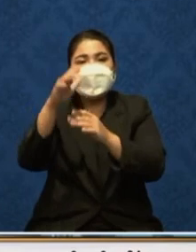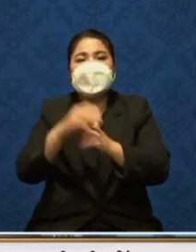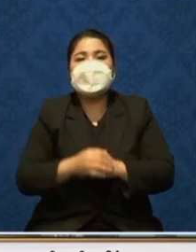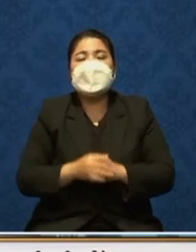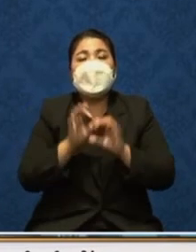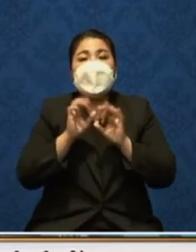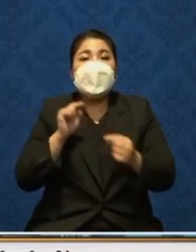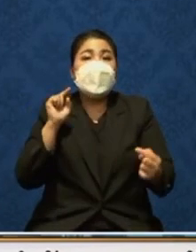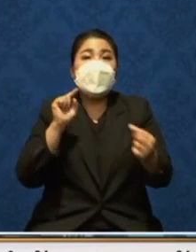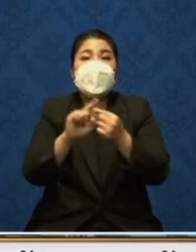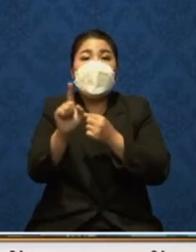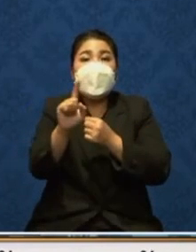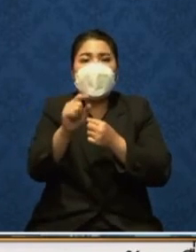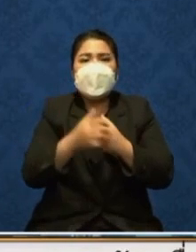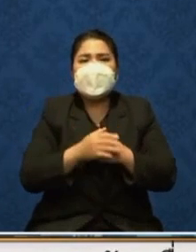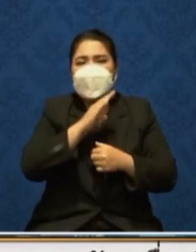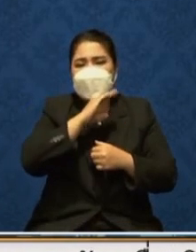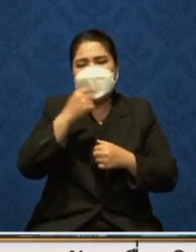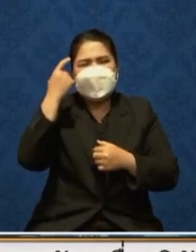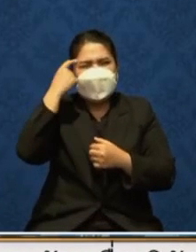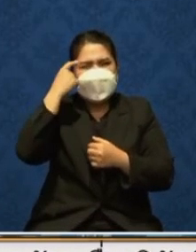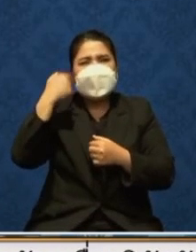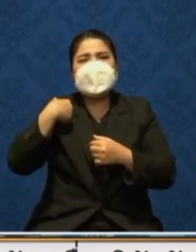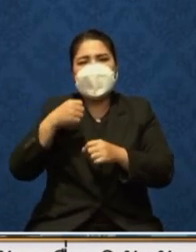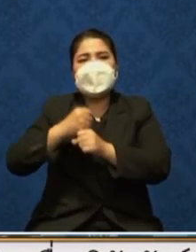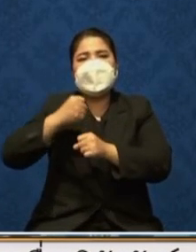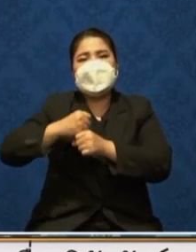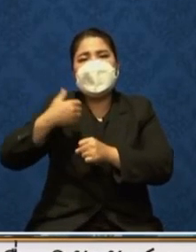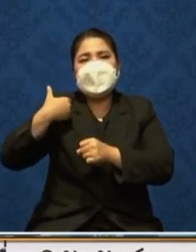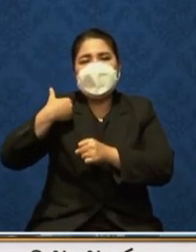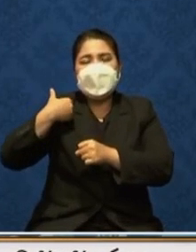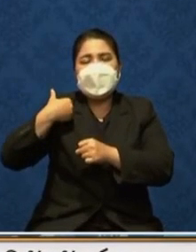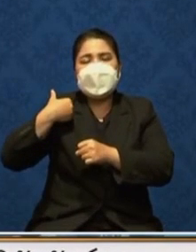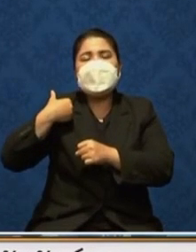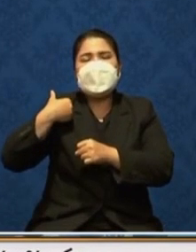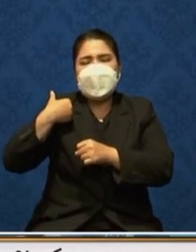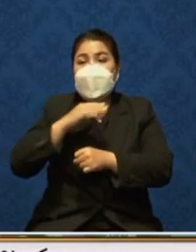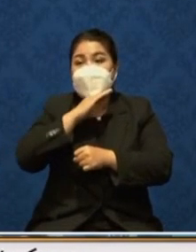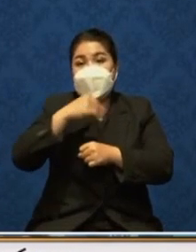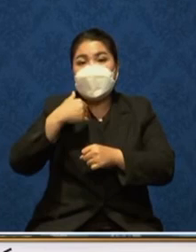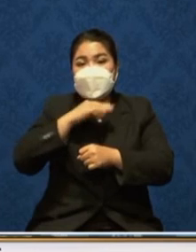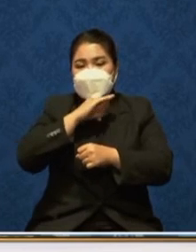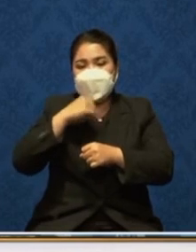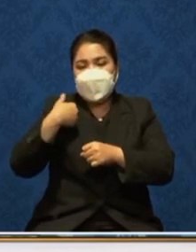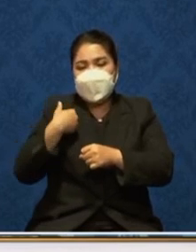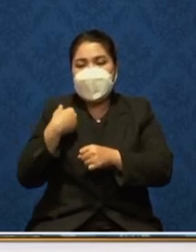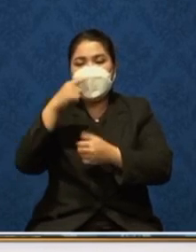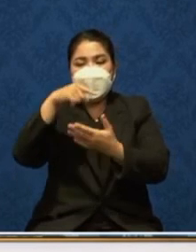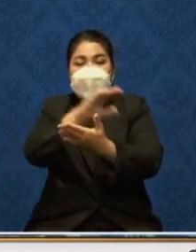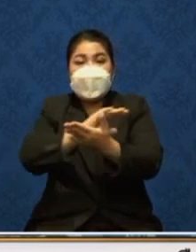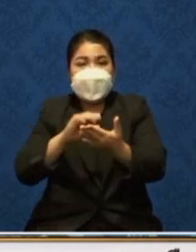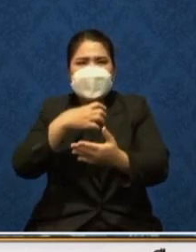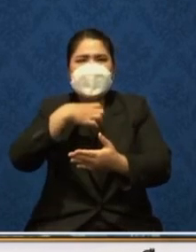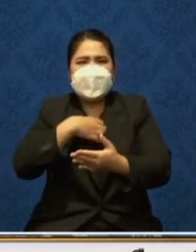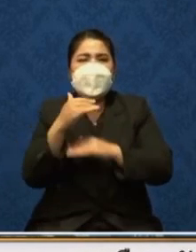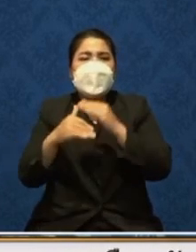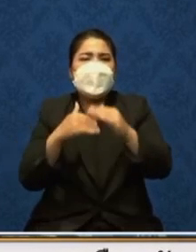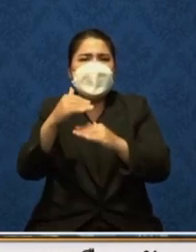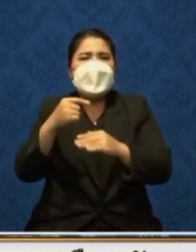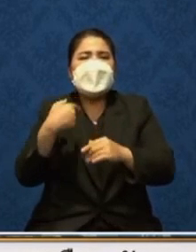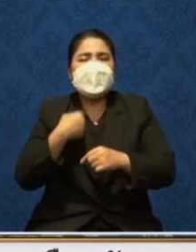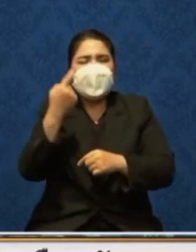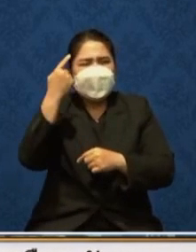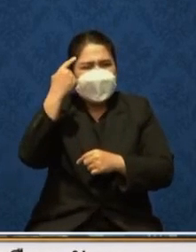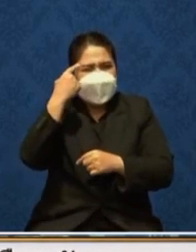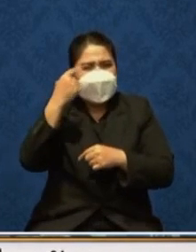เป้าหมายทแ้จคือะไร?คท่จะทำ Mega Project สำหับ Mega Dealเพรหากทานตั้ใจพัฒนาประเทศจรๆท่จะต้ใส่ใจเรื่อง